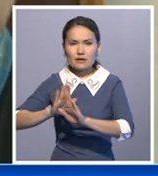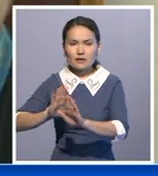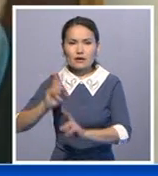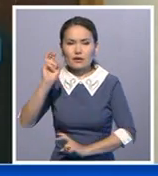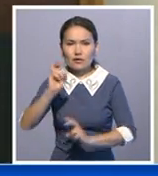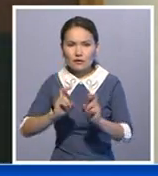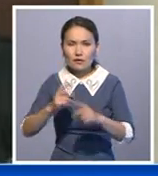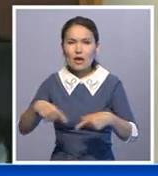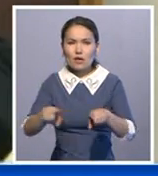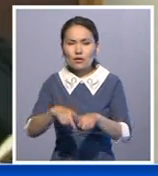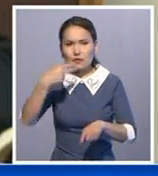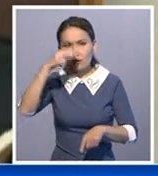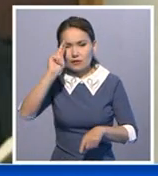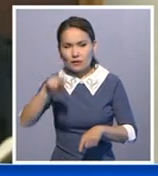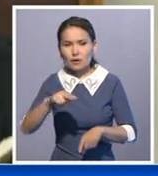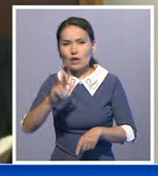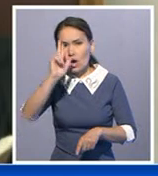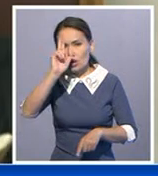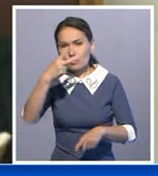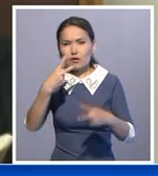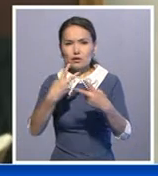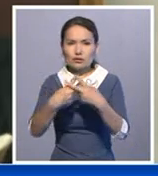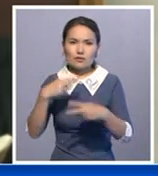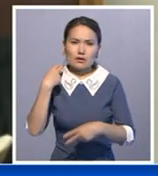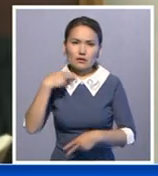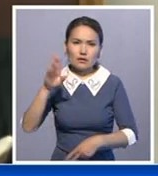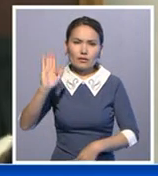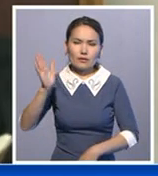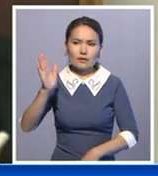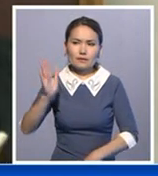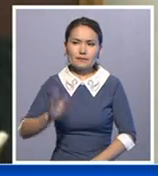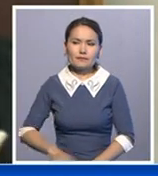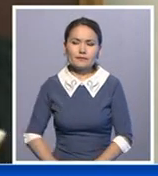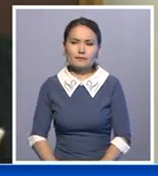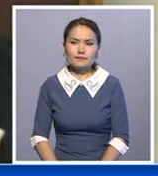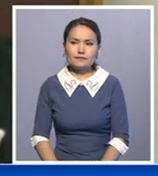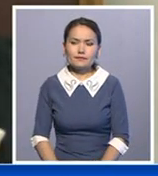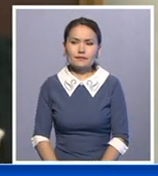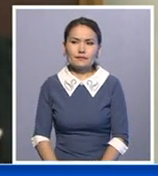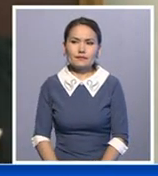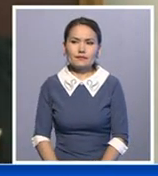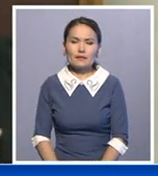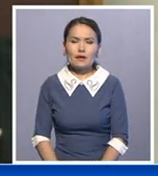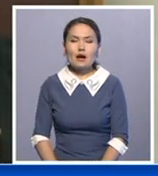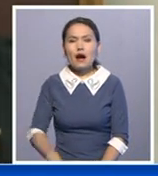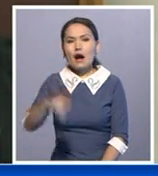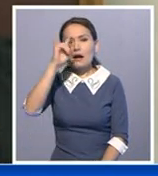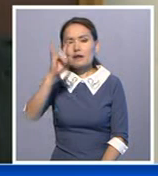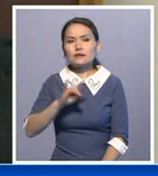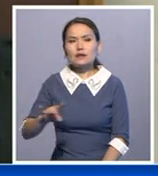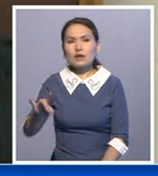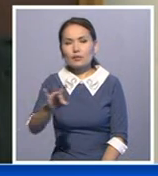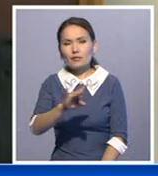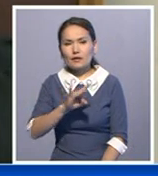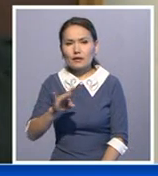Қылмыстық кодексінің 3 жылға бас бостандығынан айырылды. Бірақ та Қазақстан